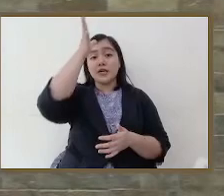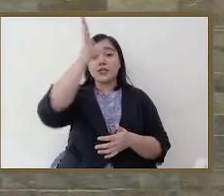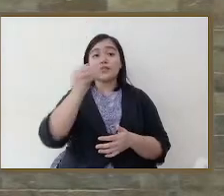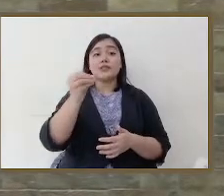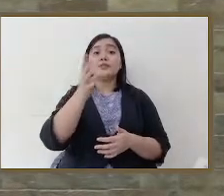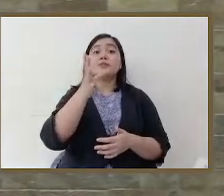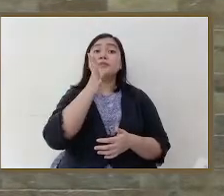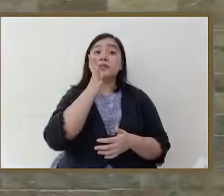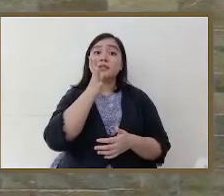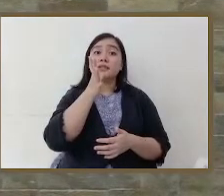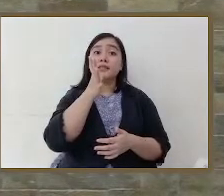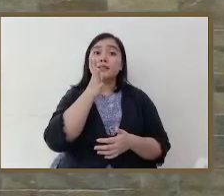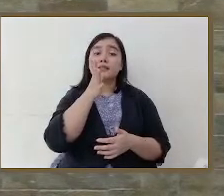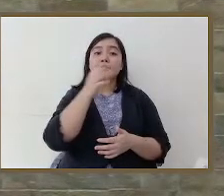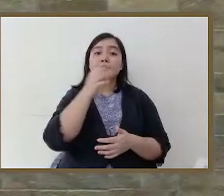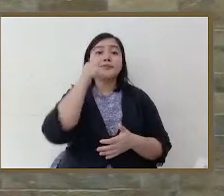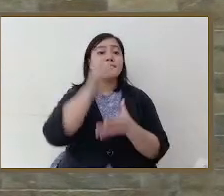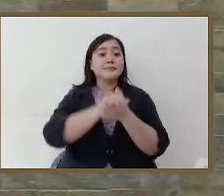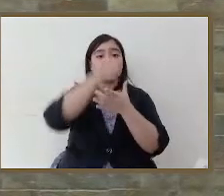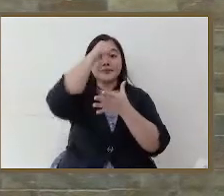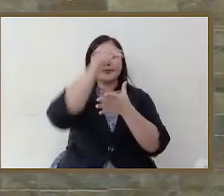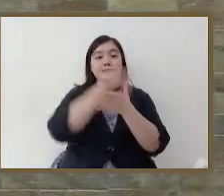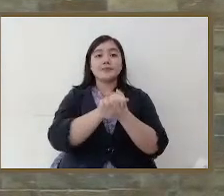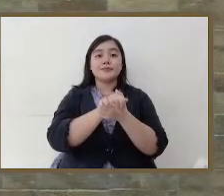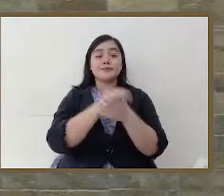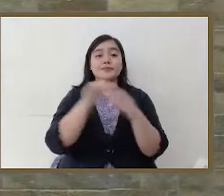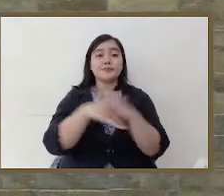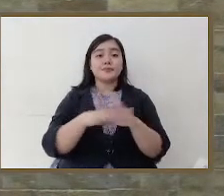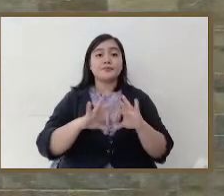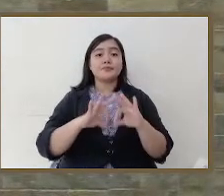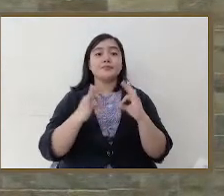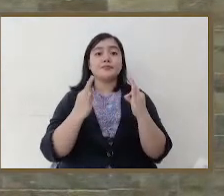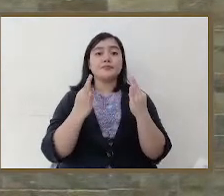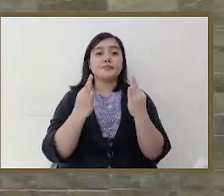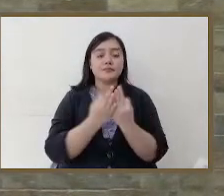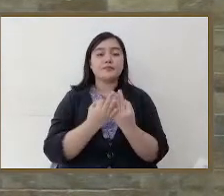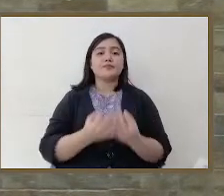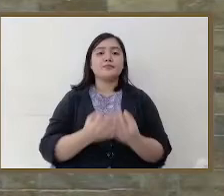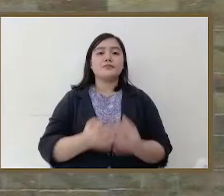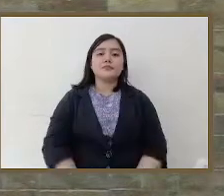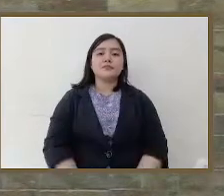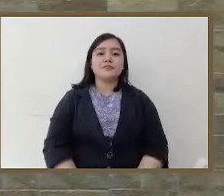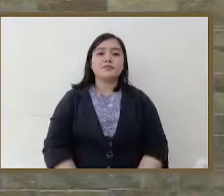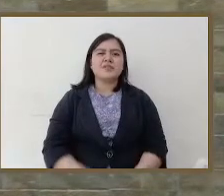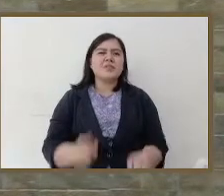wife. And think about that, ngayon na bago na po yung roles and